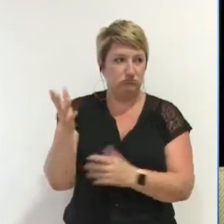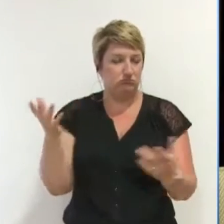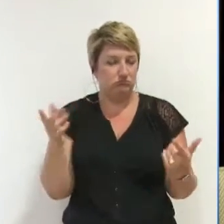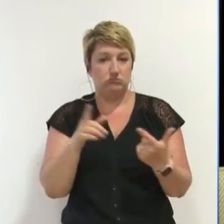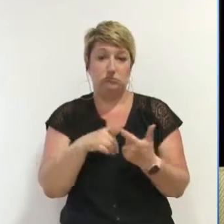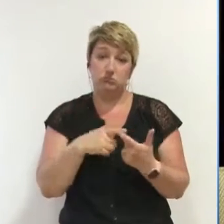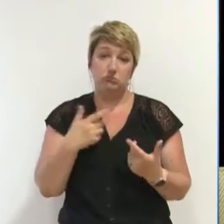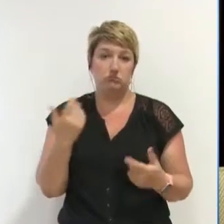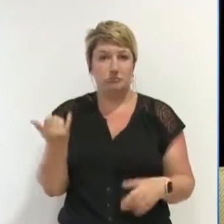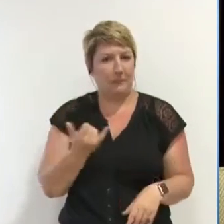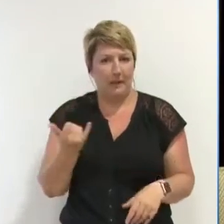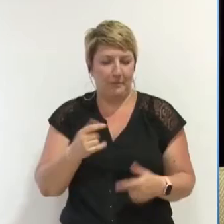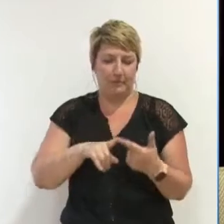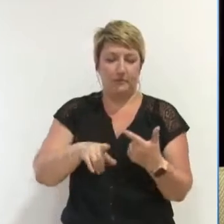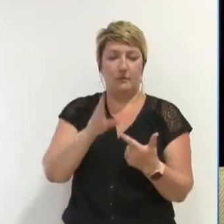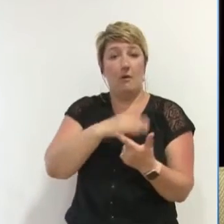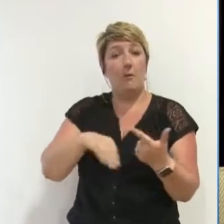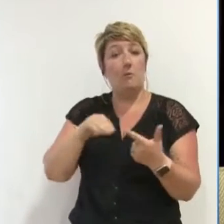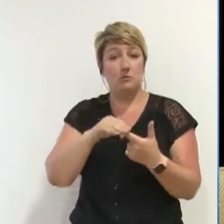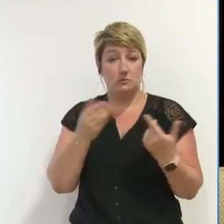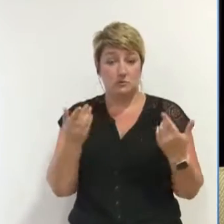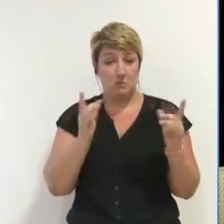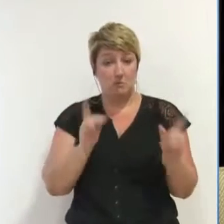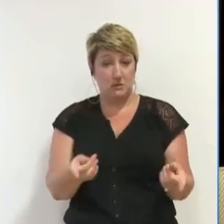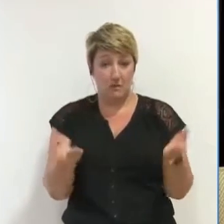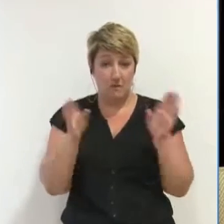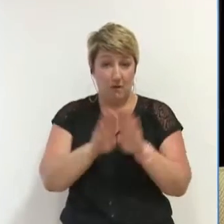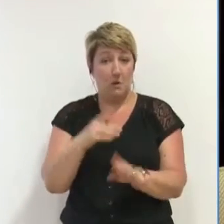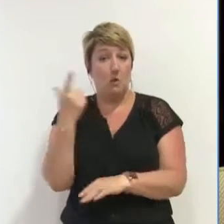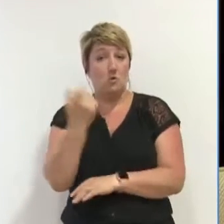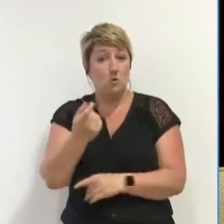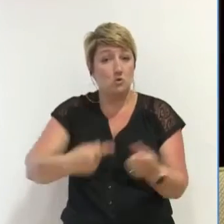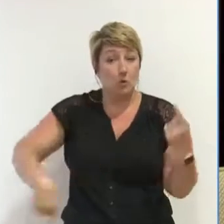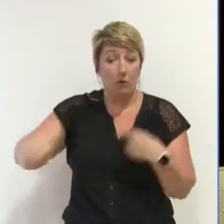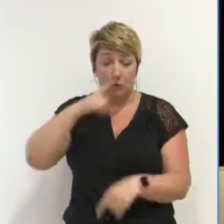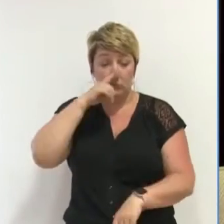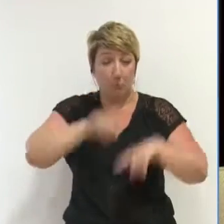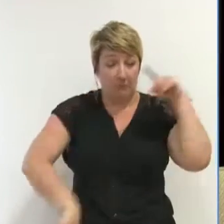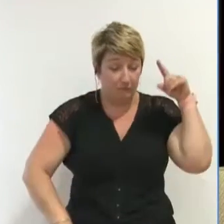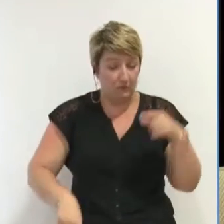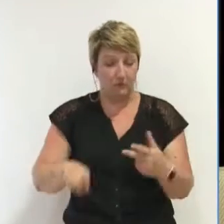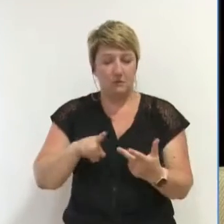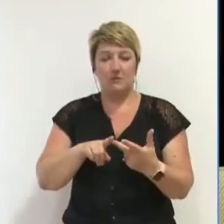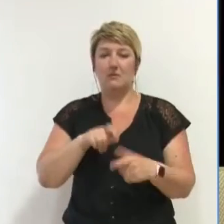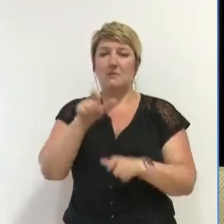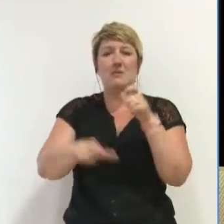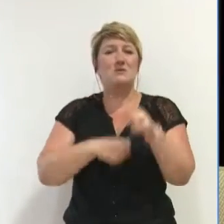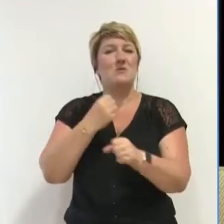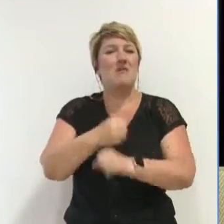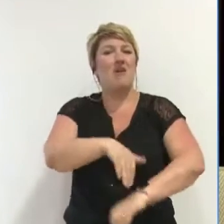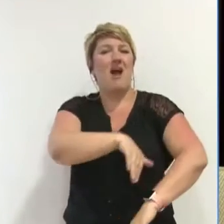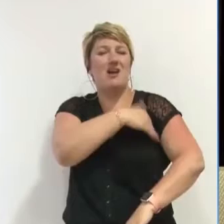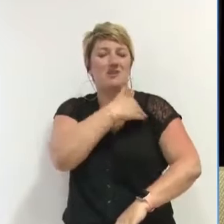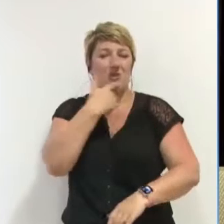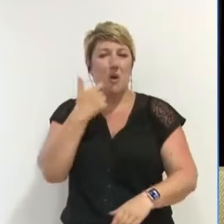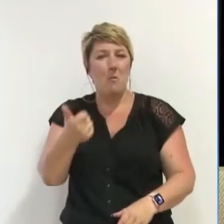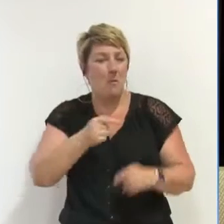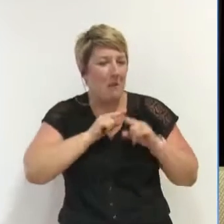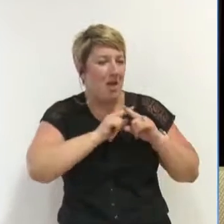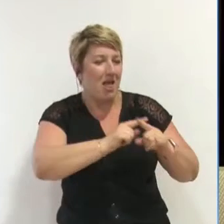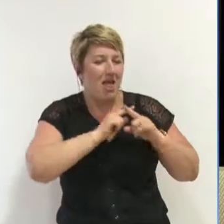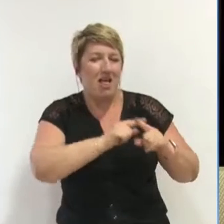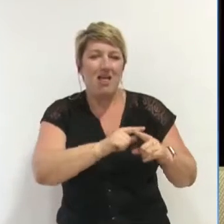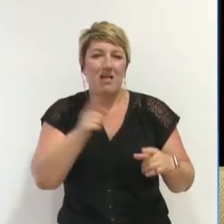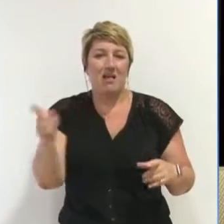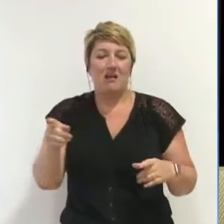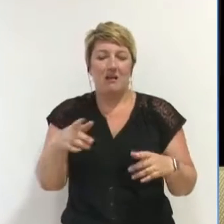de l'accès à leurs piscines publiques pendant au moins 2 jours. Surexposer les personnels des piscines qui peinent à faire respecter une réglementation en